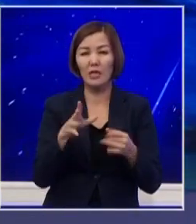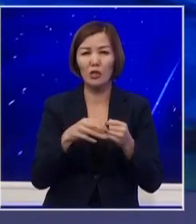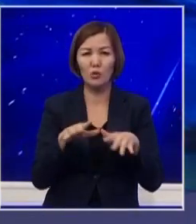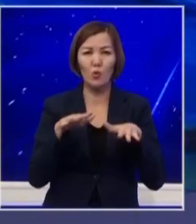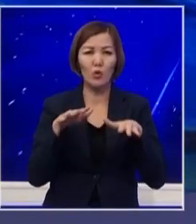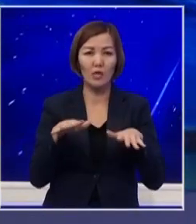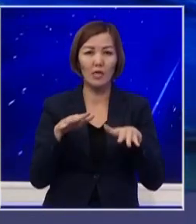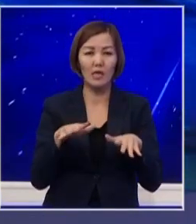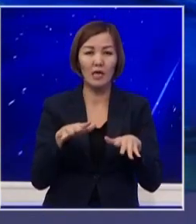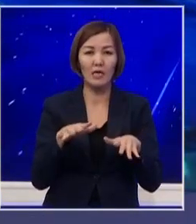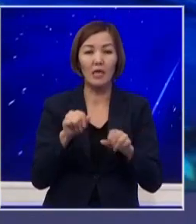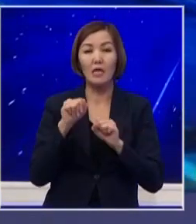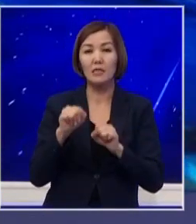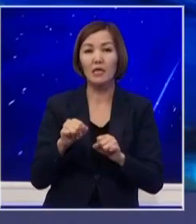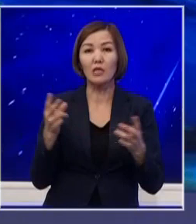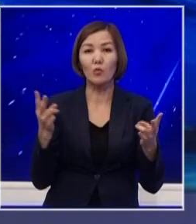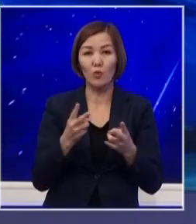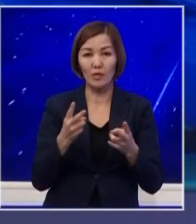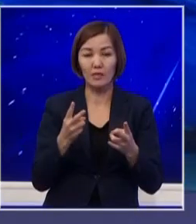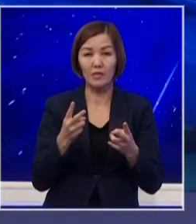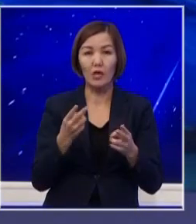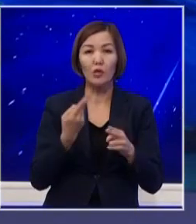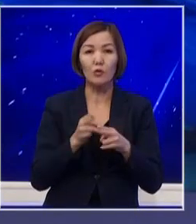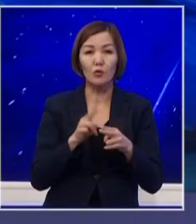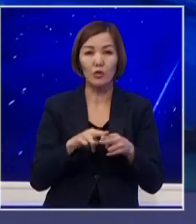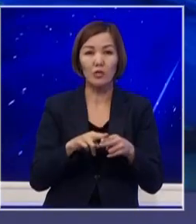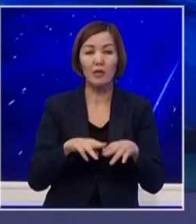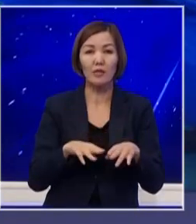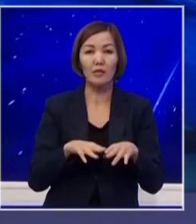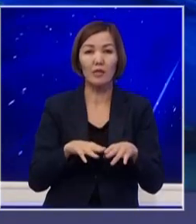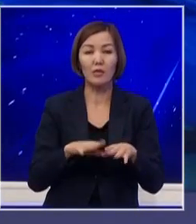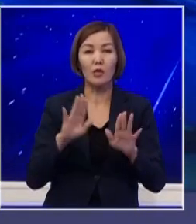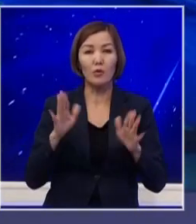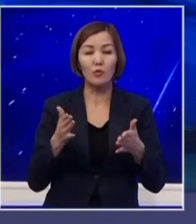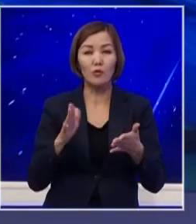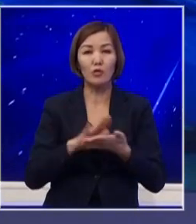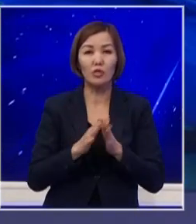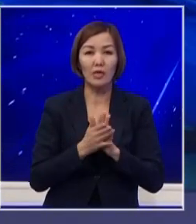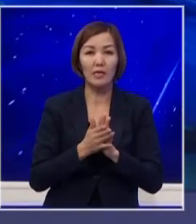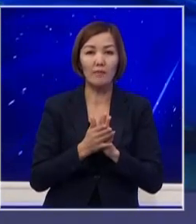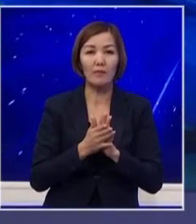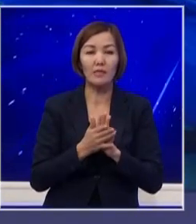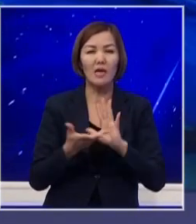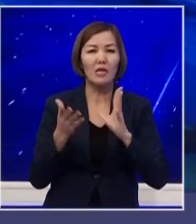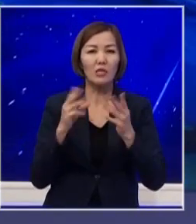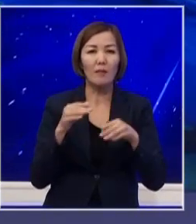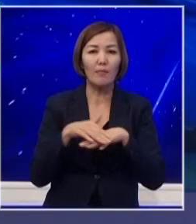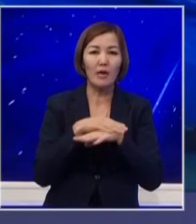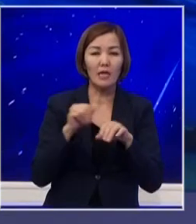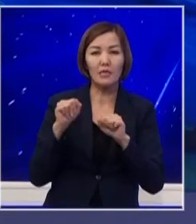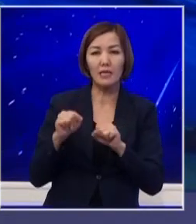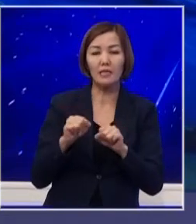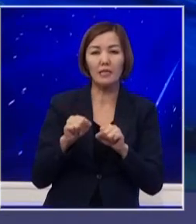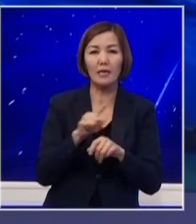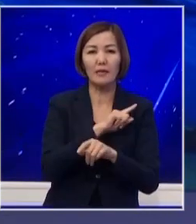жойқын зілзала тек сақтанғанның аман қалатын дәлелдеді. Сондықтан бұл тұста тек төтеншіліктер ғана емес, жалпы жұртшылық сақтық